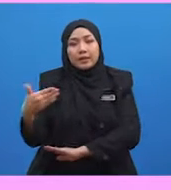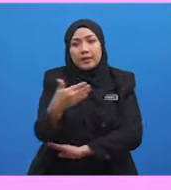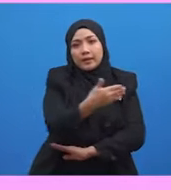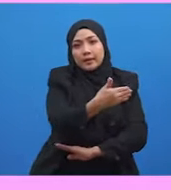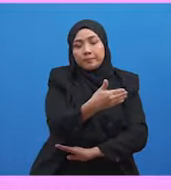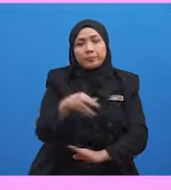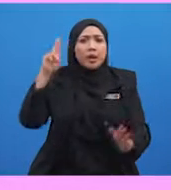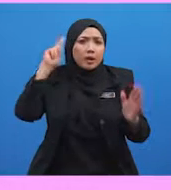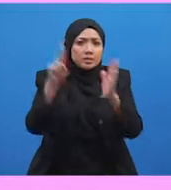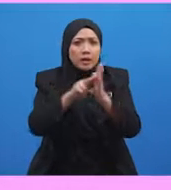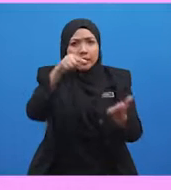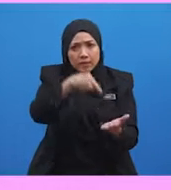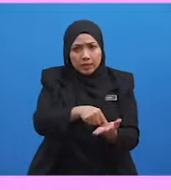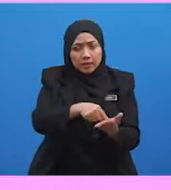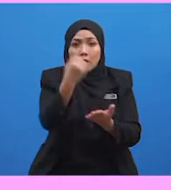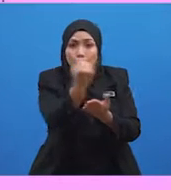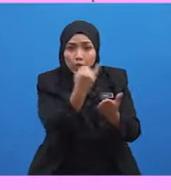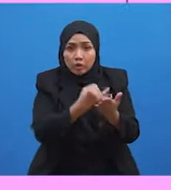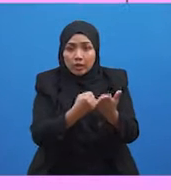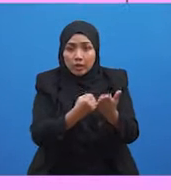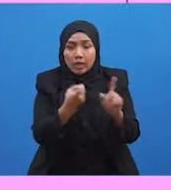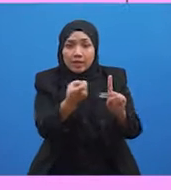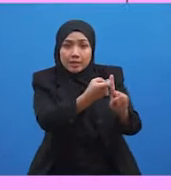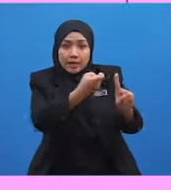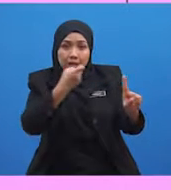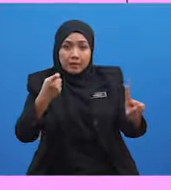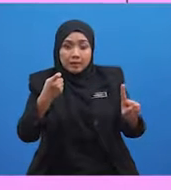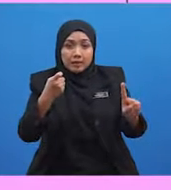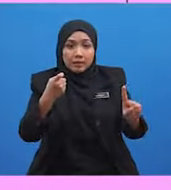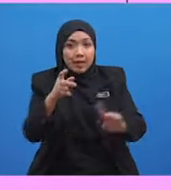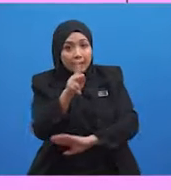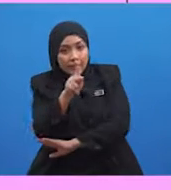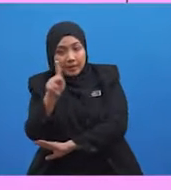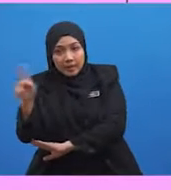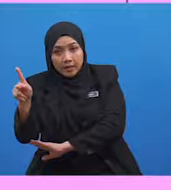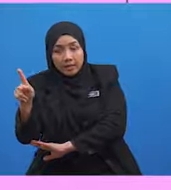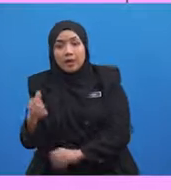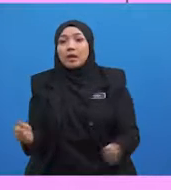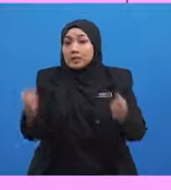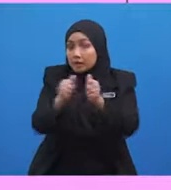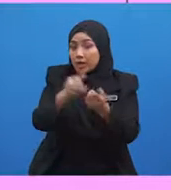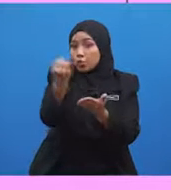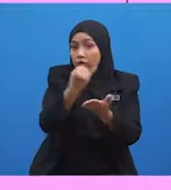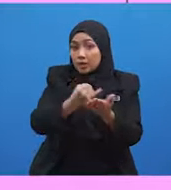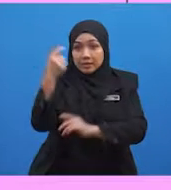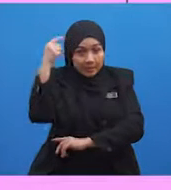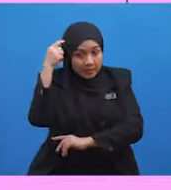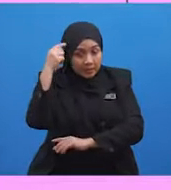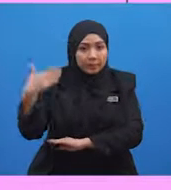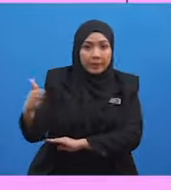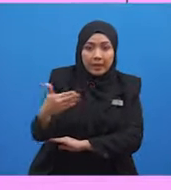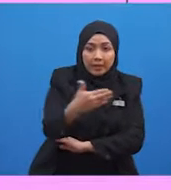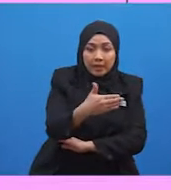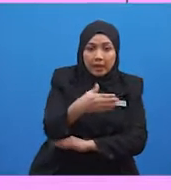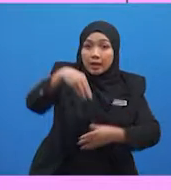Rajah ini dilukis bermula dari sebelah kanan dengan melukis kepala ikan dalam